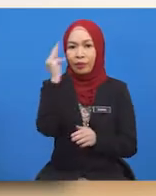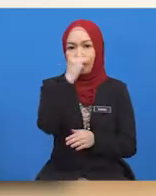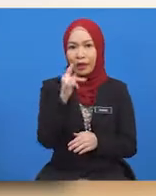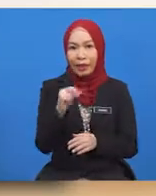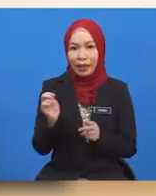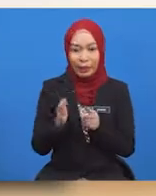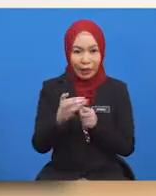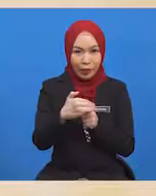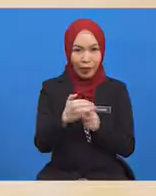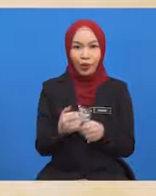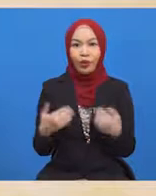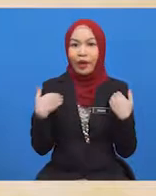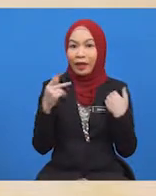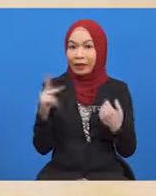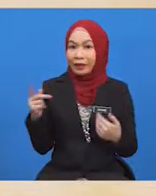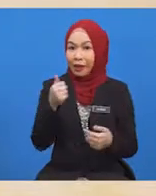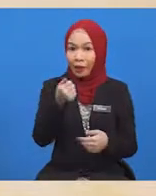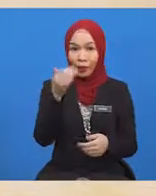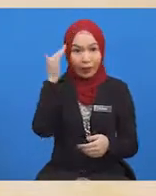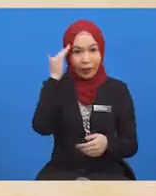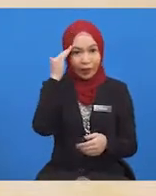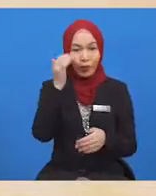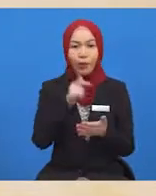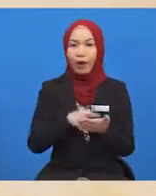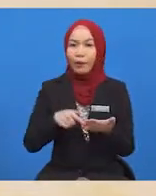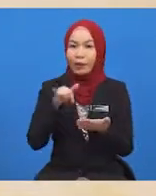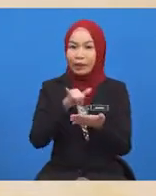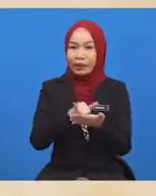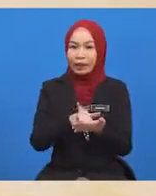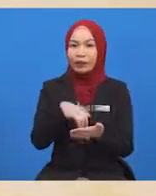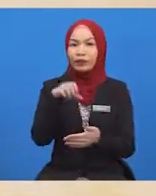Adakah murid-murid tahu apakah satah?